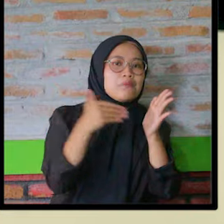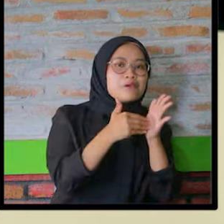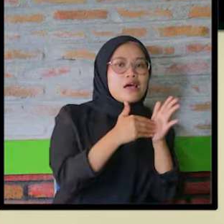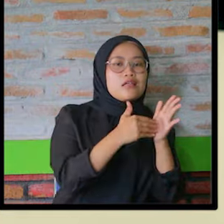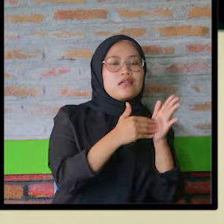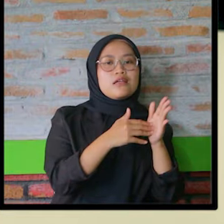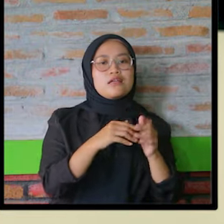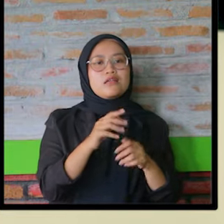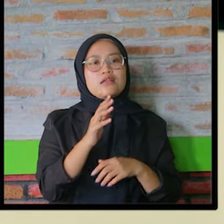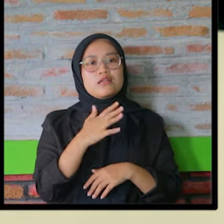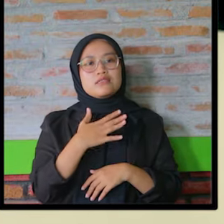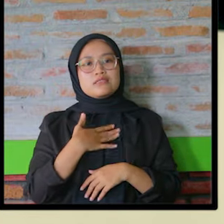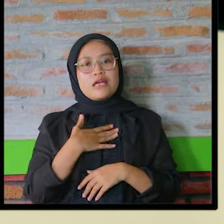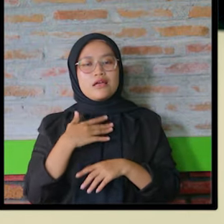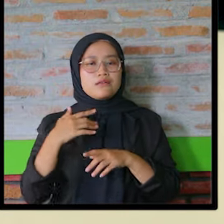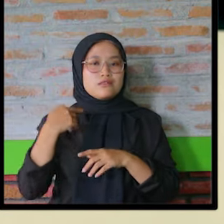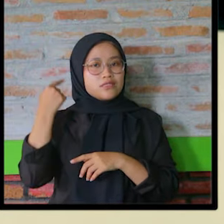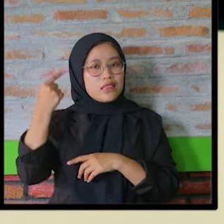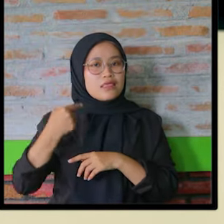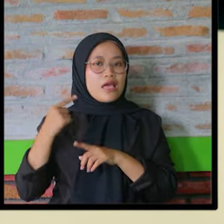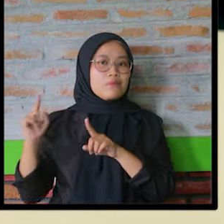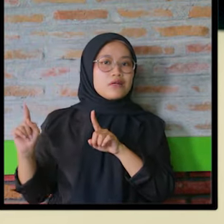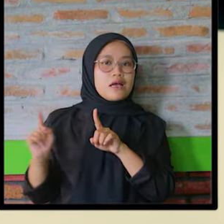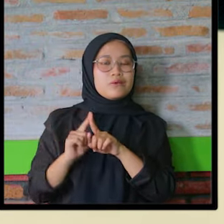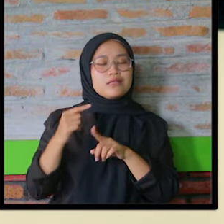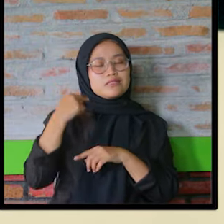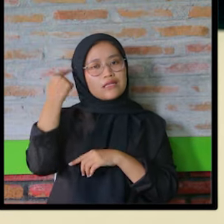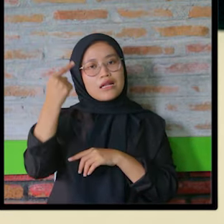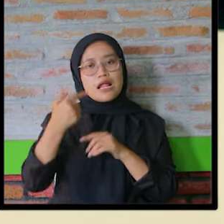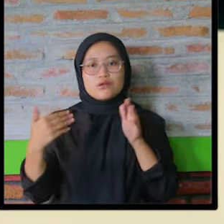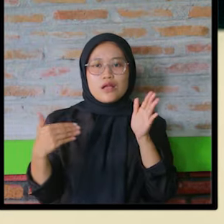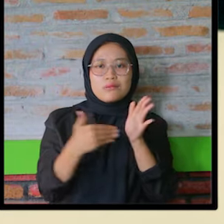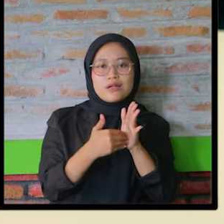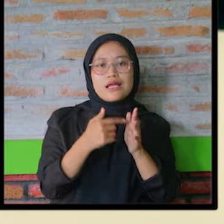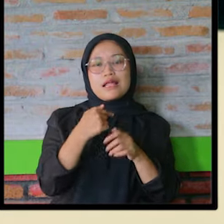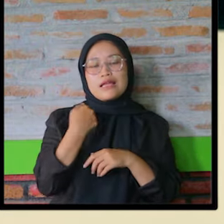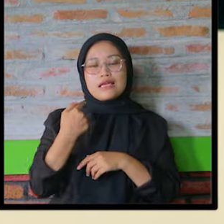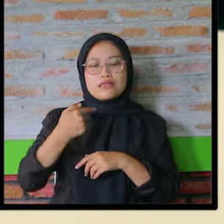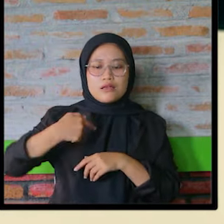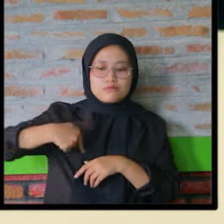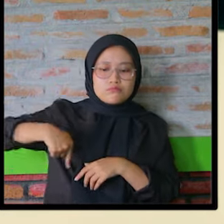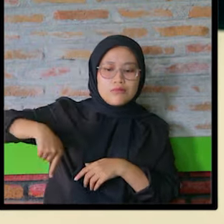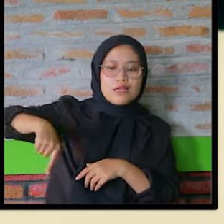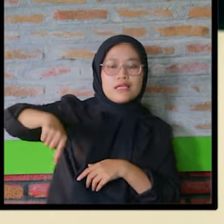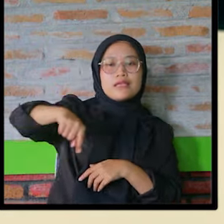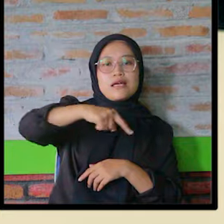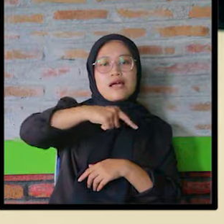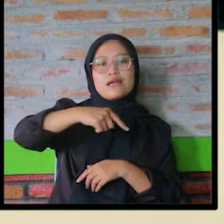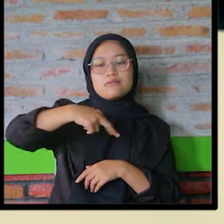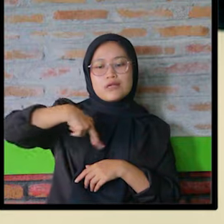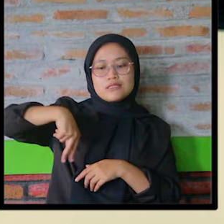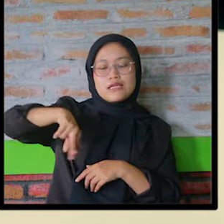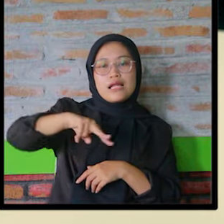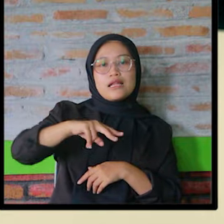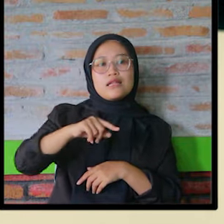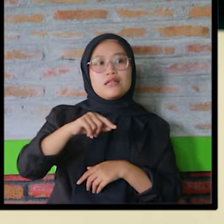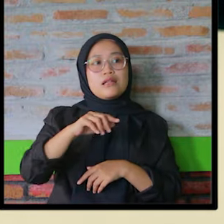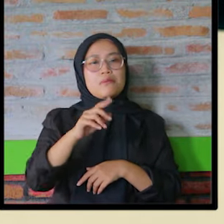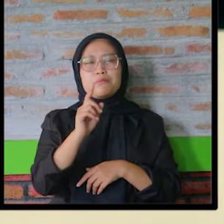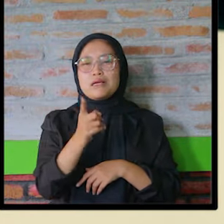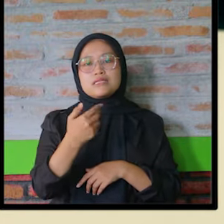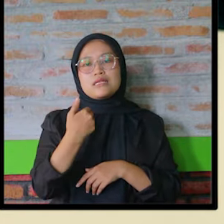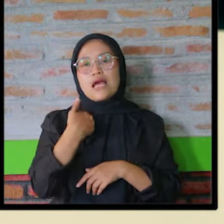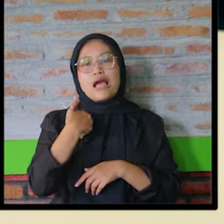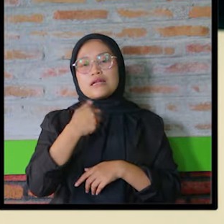nabrak-nabrak tembok juga ya kita berjalan melingkar pasti kan ada pintu masa di sini tertutup semua kan Enggak enggak mungkin